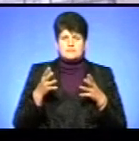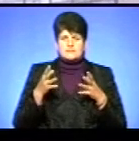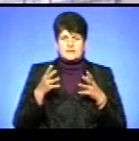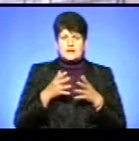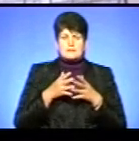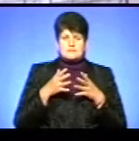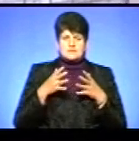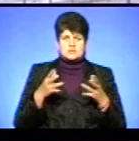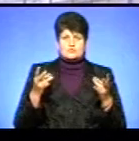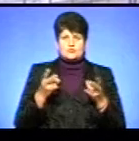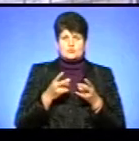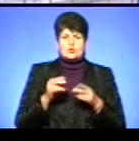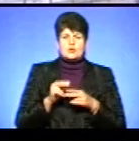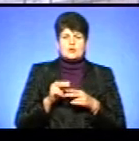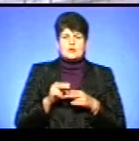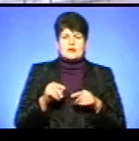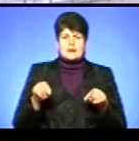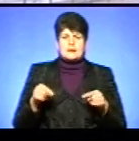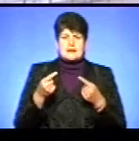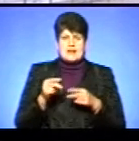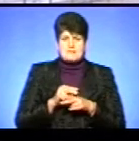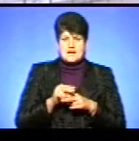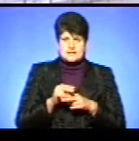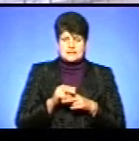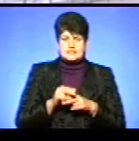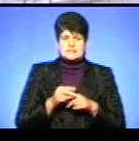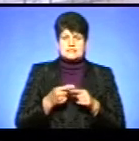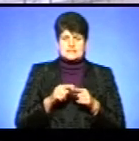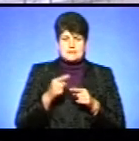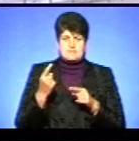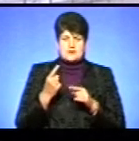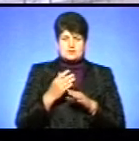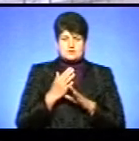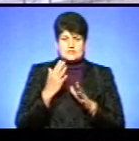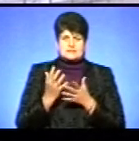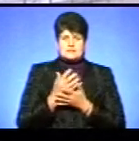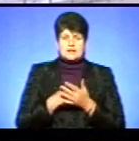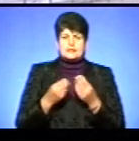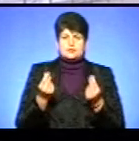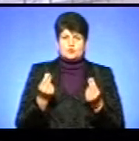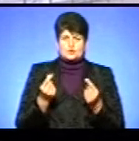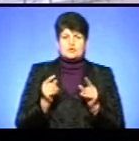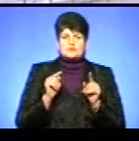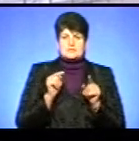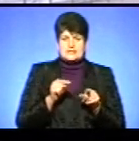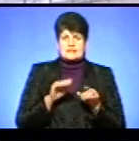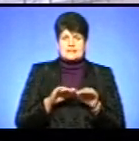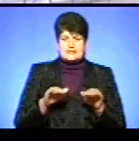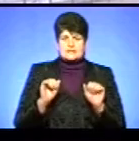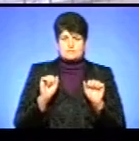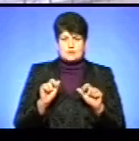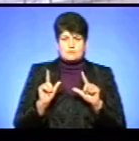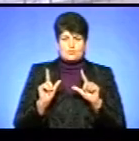потребують професійних реабілітацій. Власне, ціль першої хвилі – це назбирати кошти, аби діти змогли